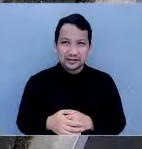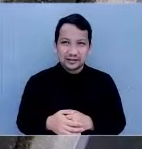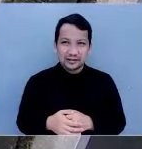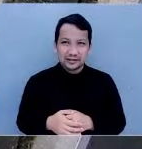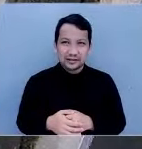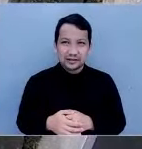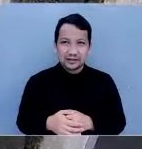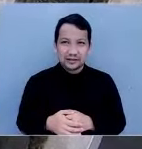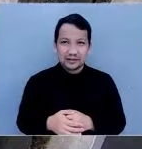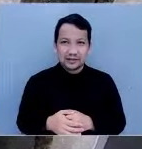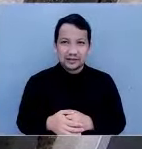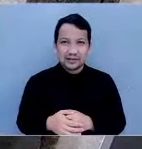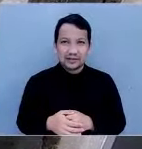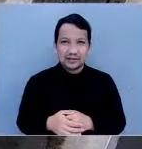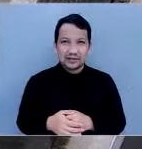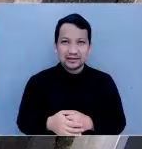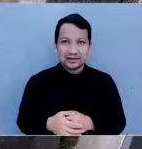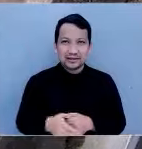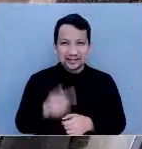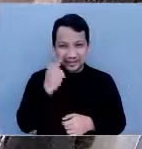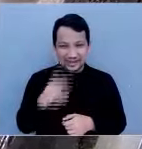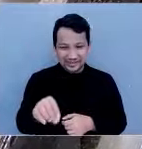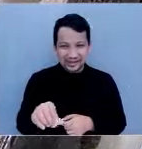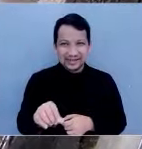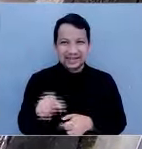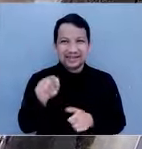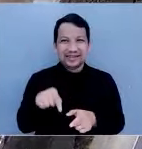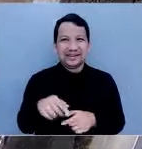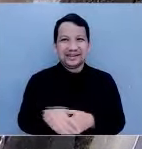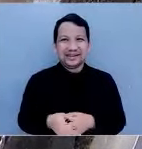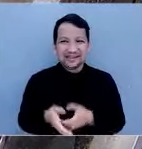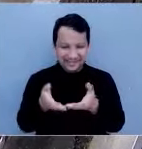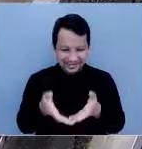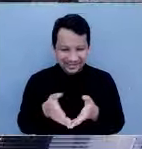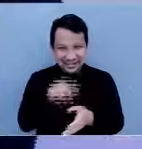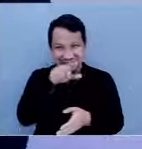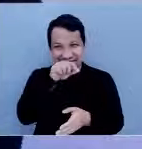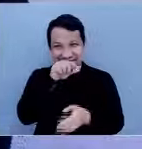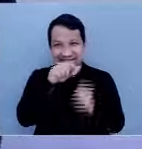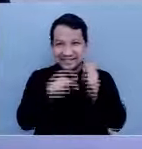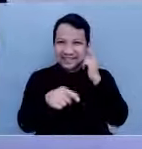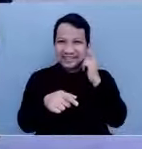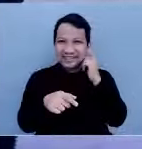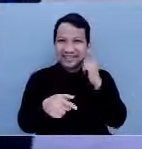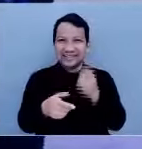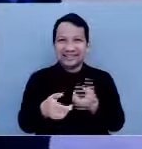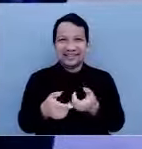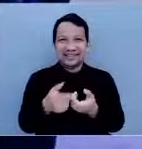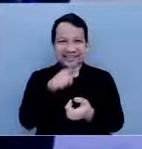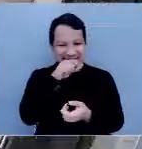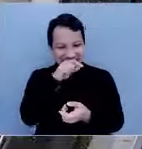go! Ibon! Ibon! Ang galing! Ang galing! Kaya ka! Ayan, ha? Kaya ko ba yan?